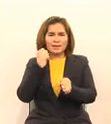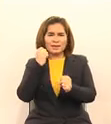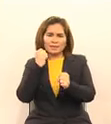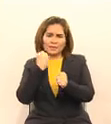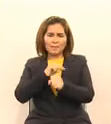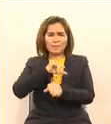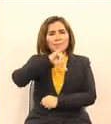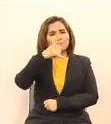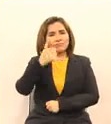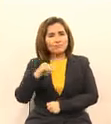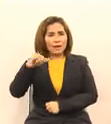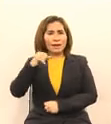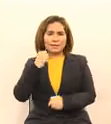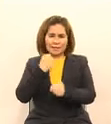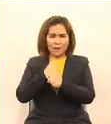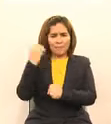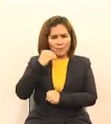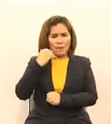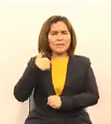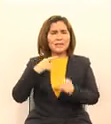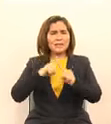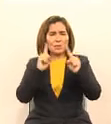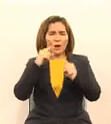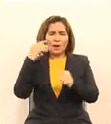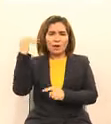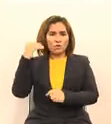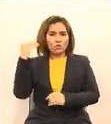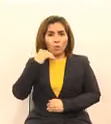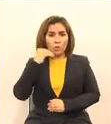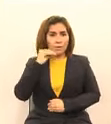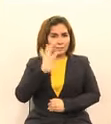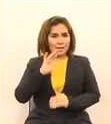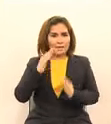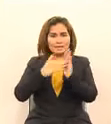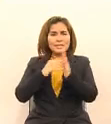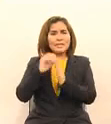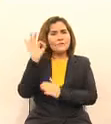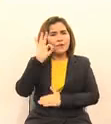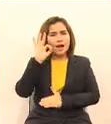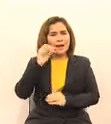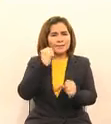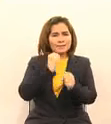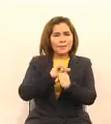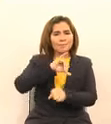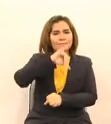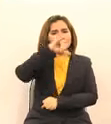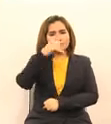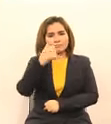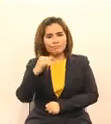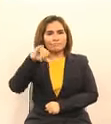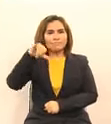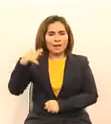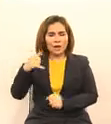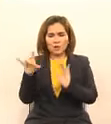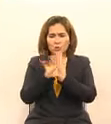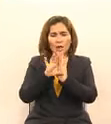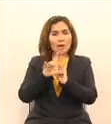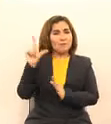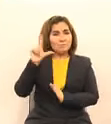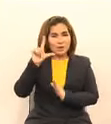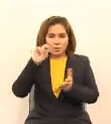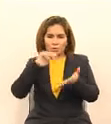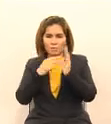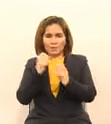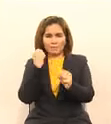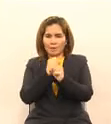ำประจำแต่รู้สึกว่าตัวเองทำบ่อยๆนะครับสีฟ้านะครับจะเป็นทำบ้างไม่ทำบ้างนะครับสุดท้ายคือสีเหลืองครับคือไม่ได้ทำเล